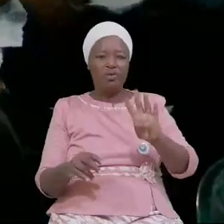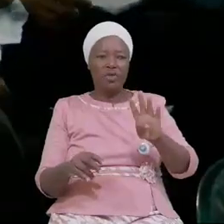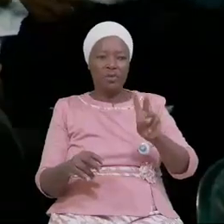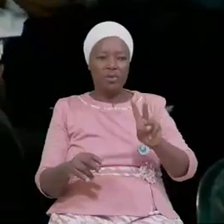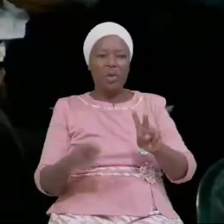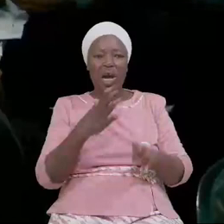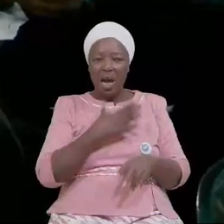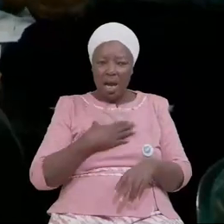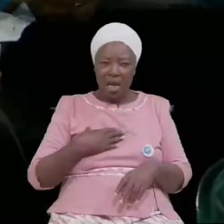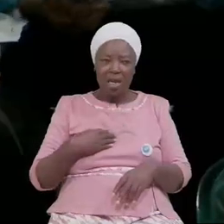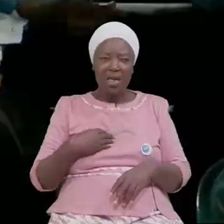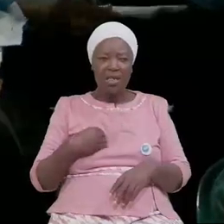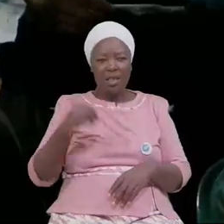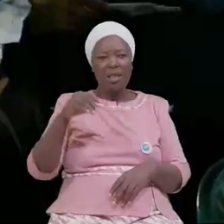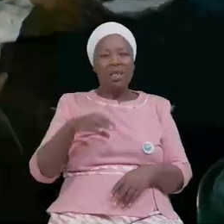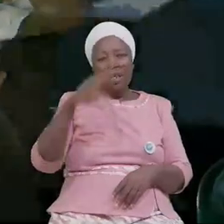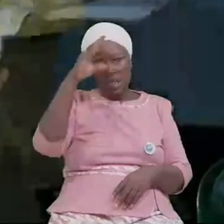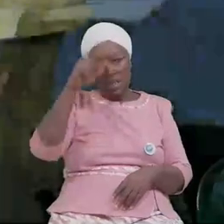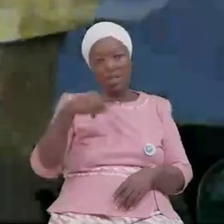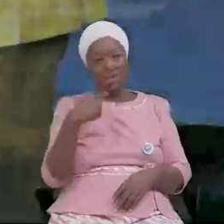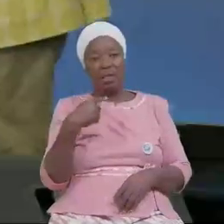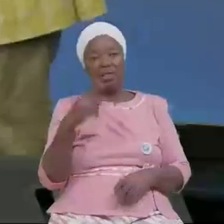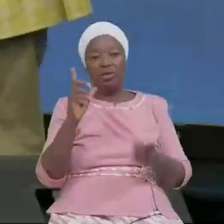il dit à Jésus,